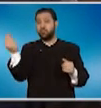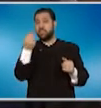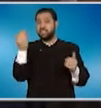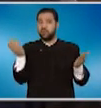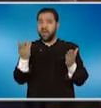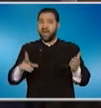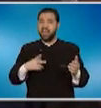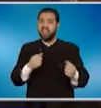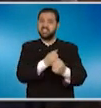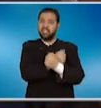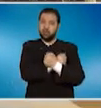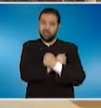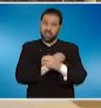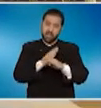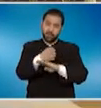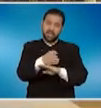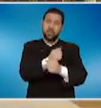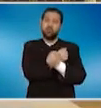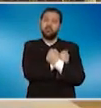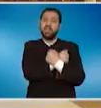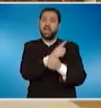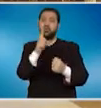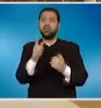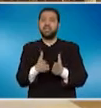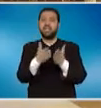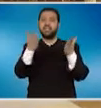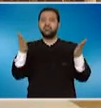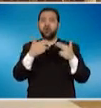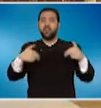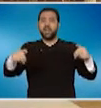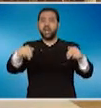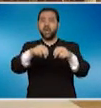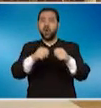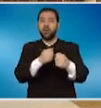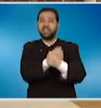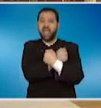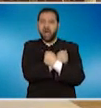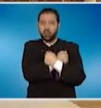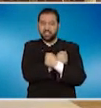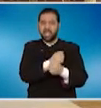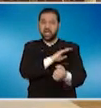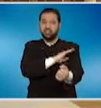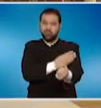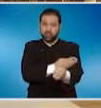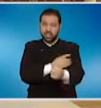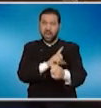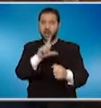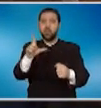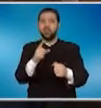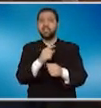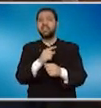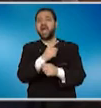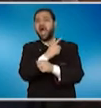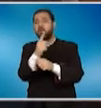aceste chestiuni atestă acest fenomen de care am amintit, al celui care oferă cunoaștere și a celui